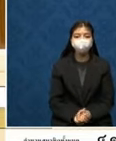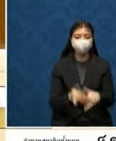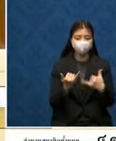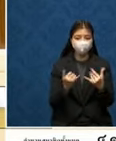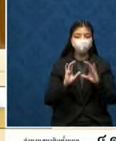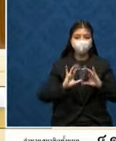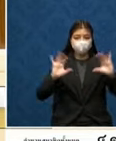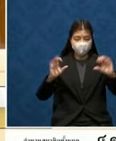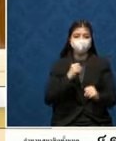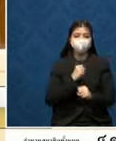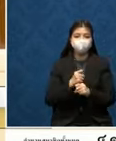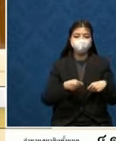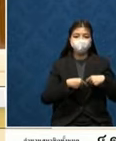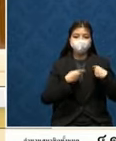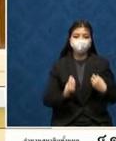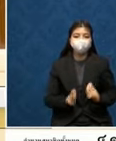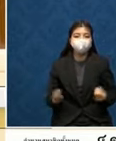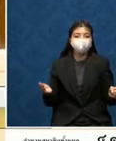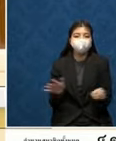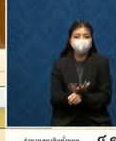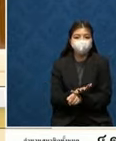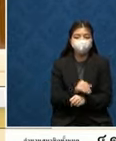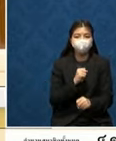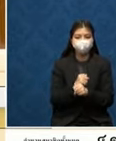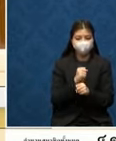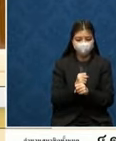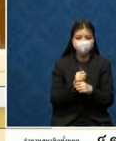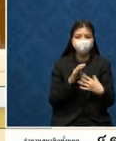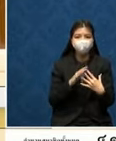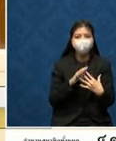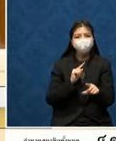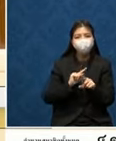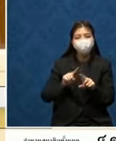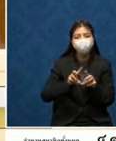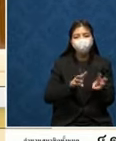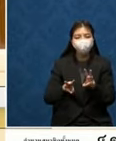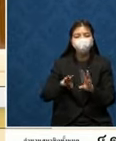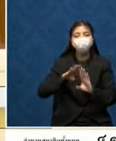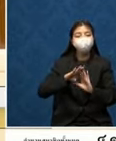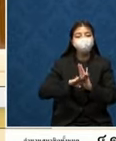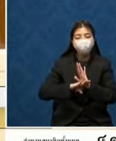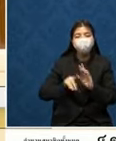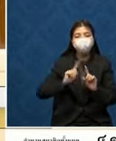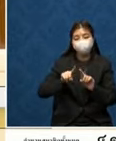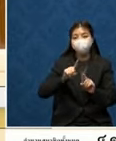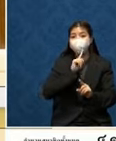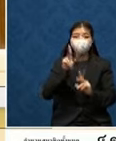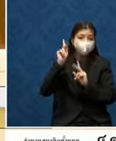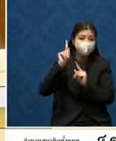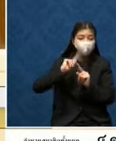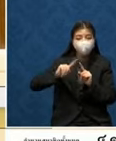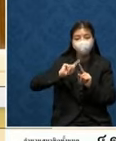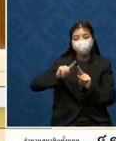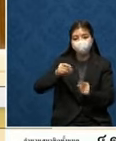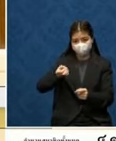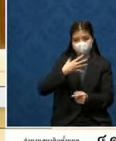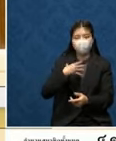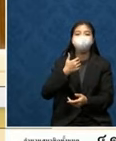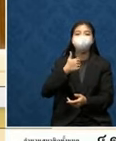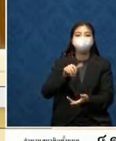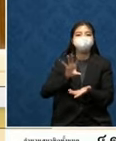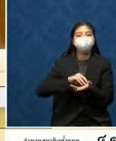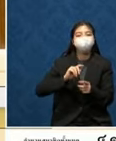มันจะทำอย่างเต็มที่ในเรื่องของการช่องทางสื่อสารเร่งด่วนที่มีประสิทธิภาพอันนี้แจ้งเข้ามาเลยครับนะคุณที่พูดเมื่อกี้เคุณาแจ้ง